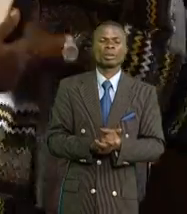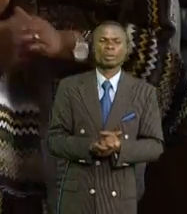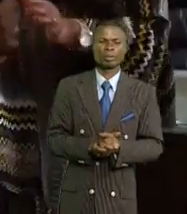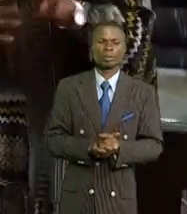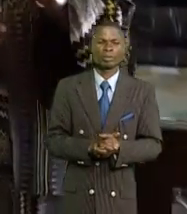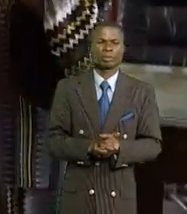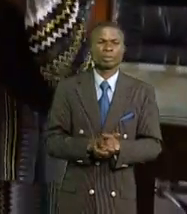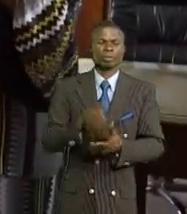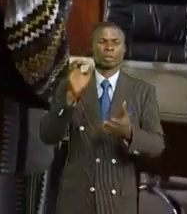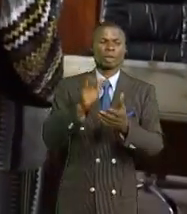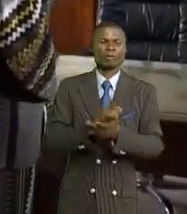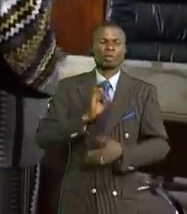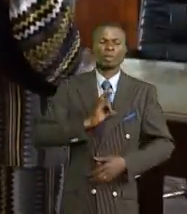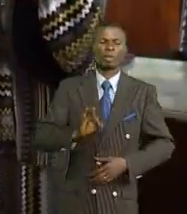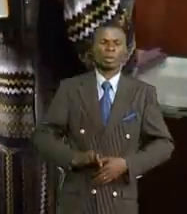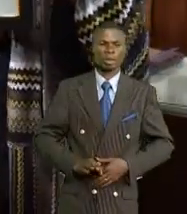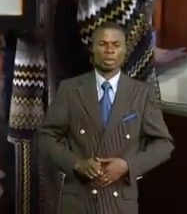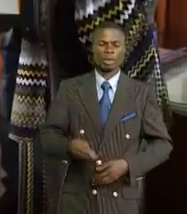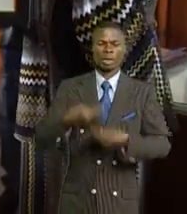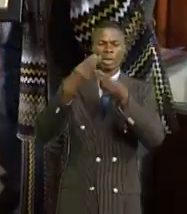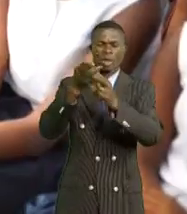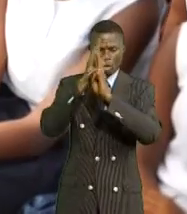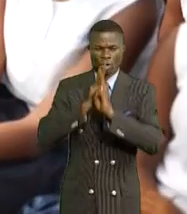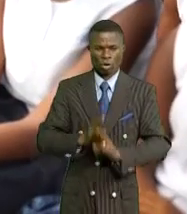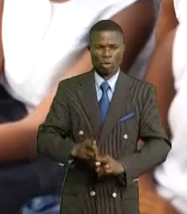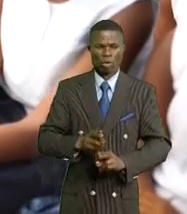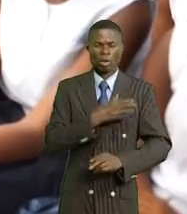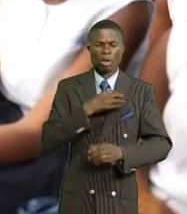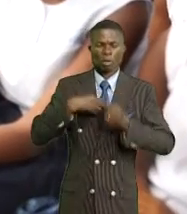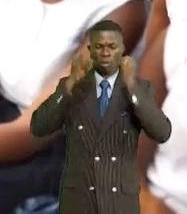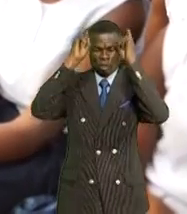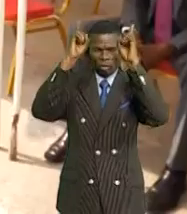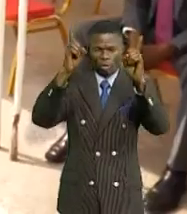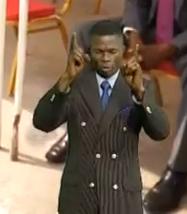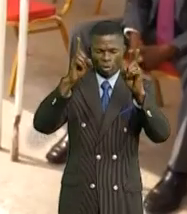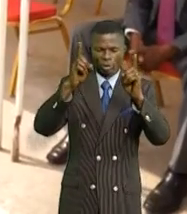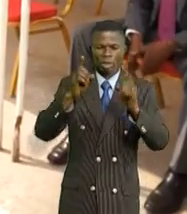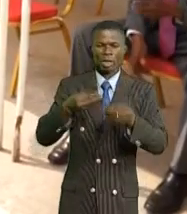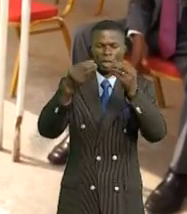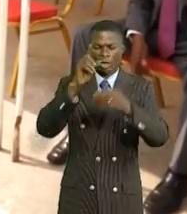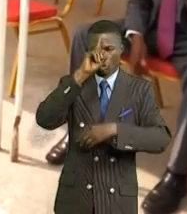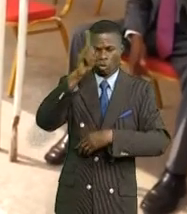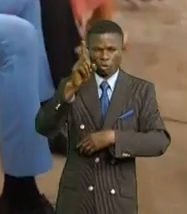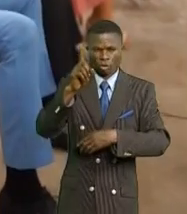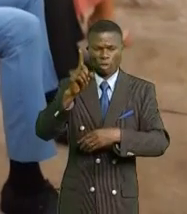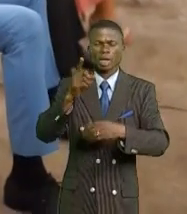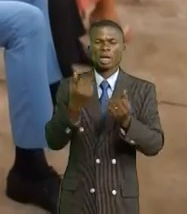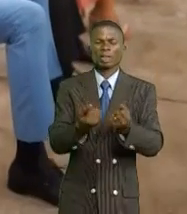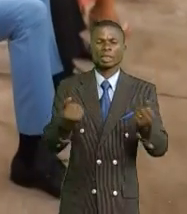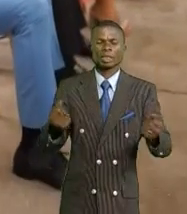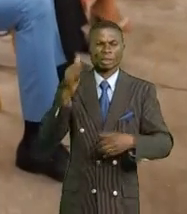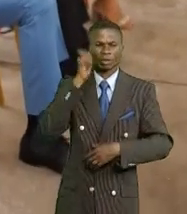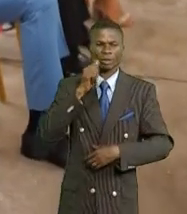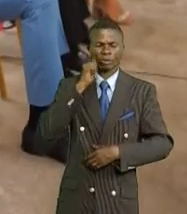La première dame de la République a honoré cette partisane de l'éducation qui, outre le savoir, a légué aux bibliothèques scolaires un